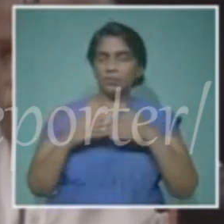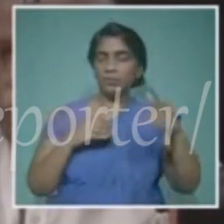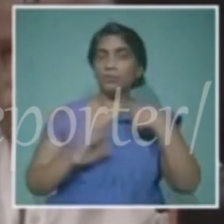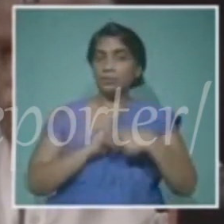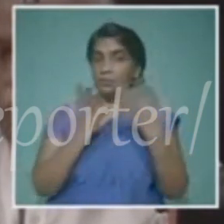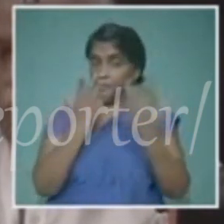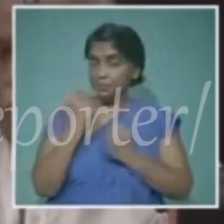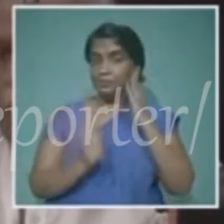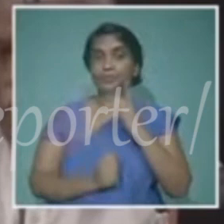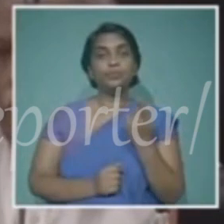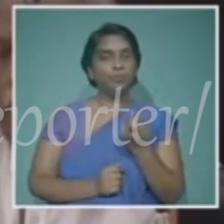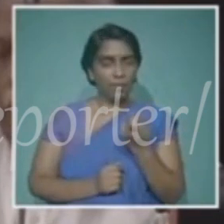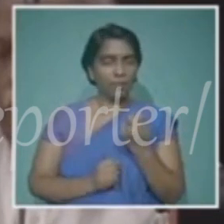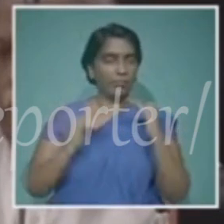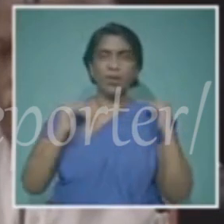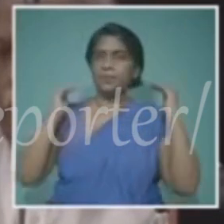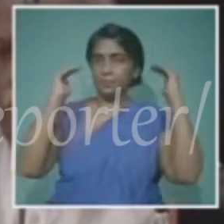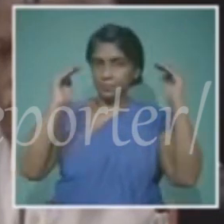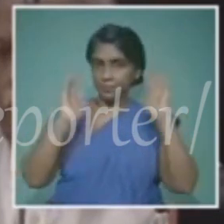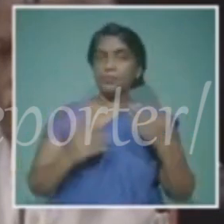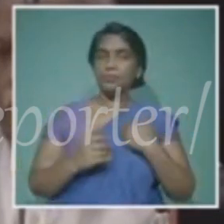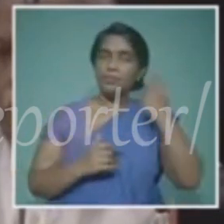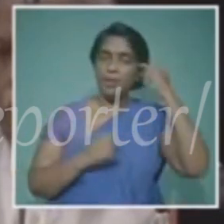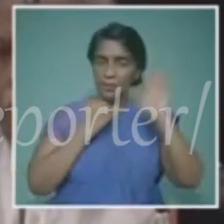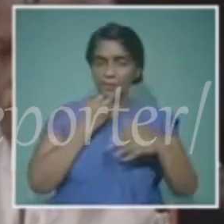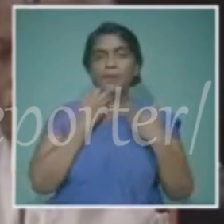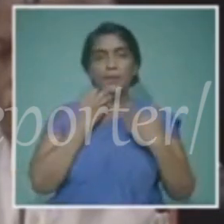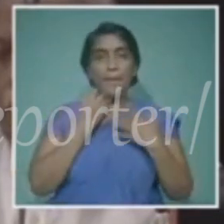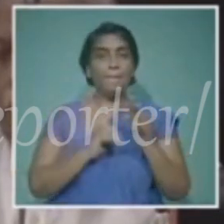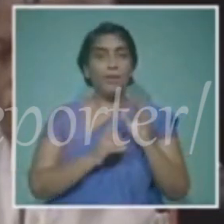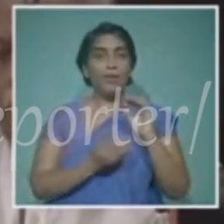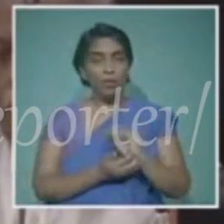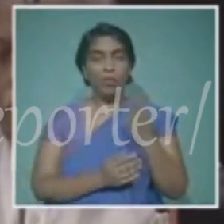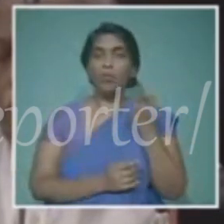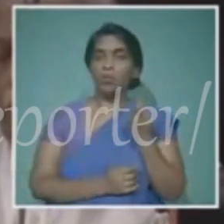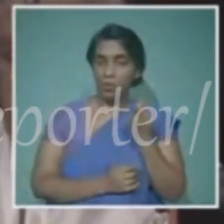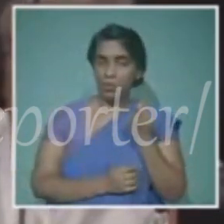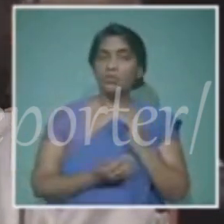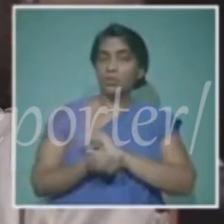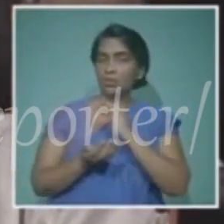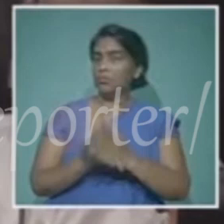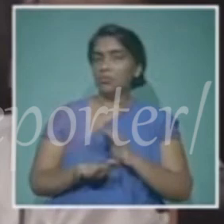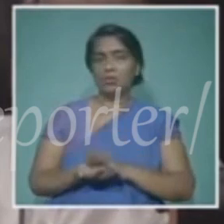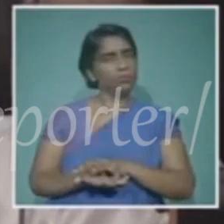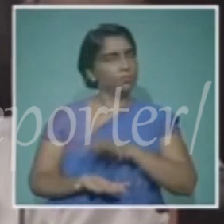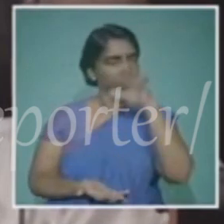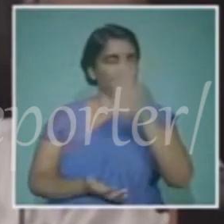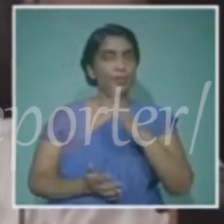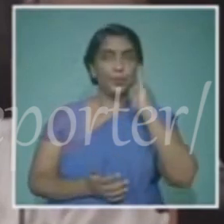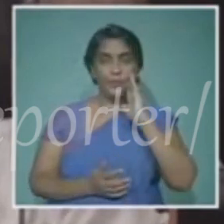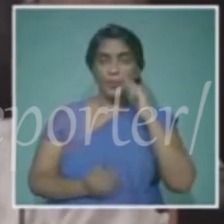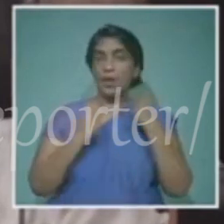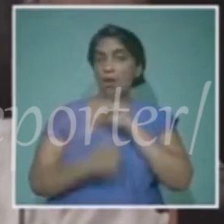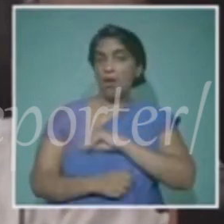ලැබෙන විදේශ විනිමය ඉහළ නංවා ගැනීම අපේ අරමුණයි. පුද්ගලික අංශයේ මුදල් සංචිතය ඉහළ නැංවීමත් විදේශ